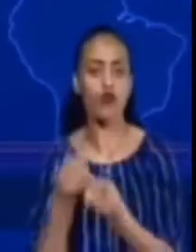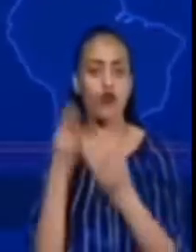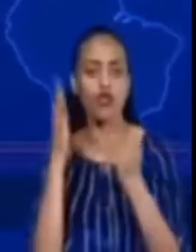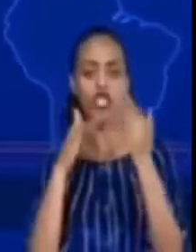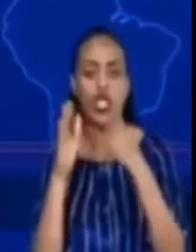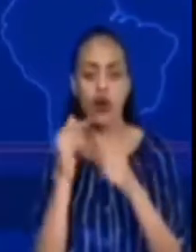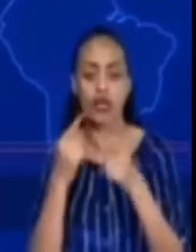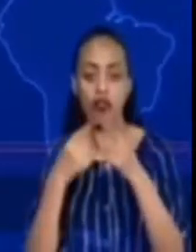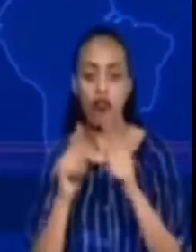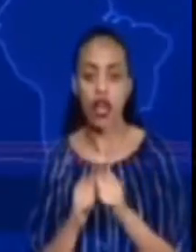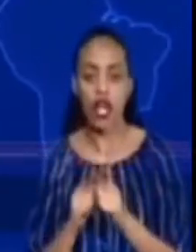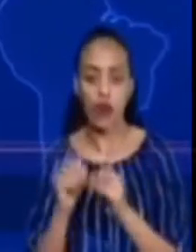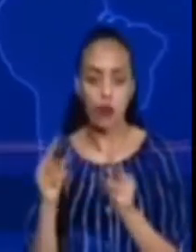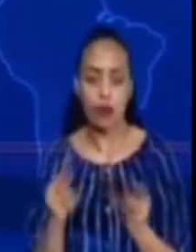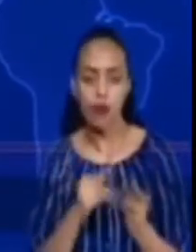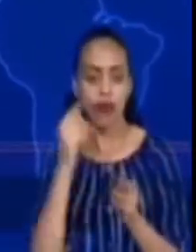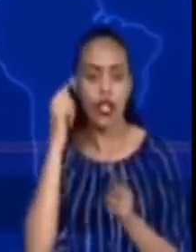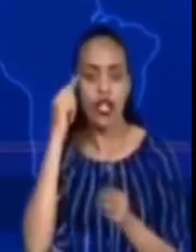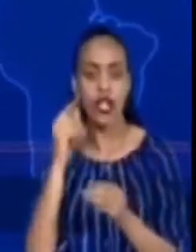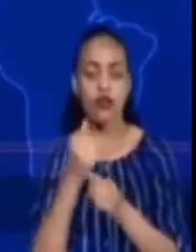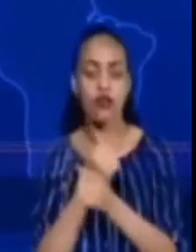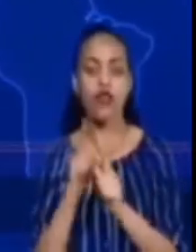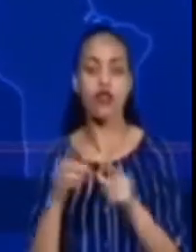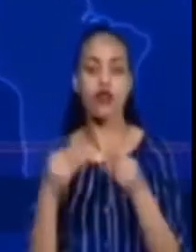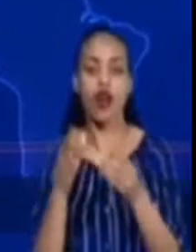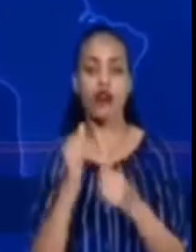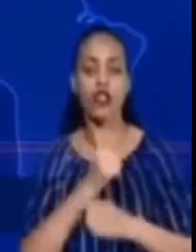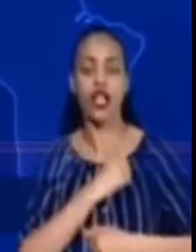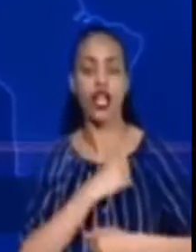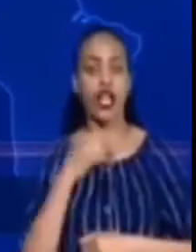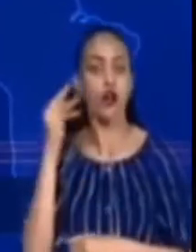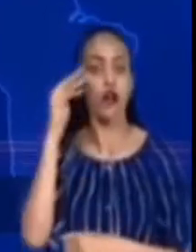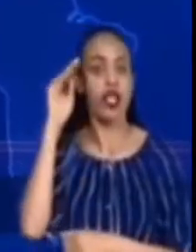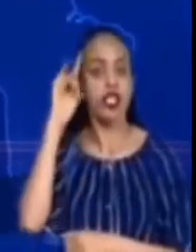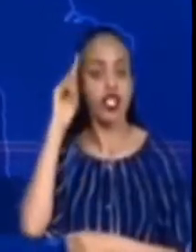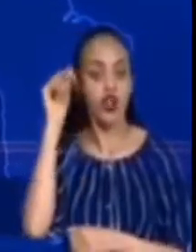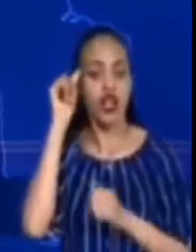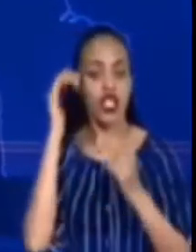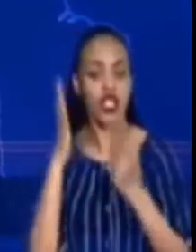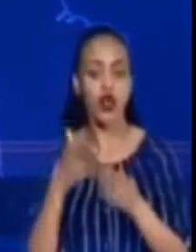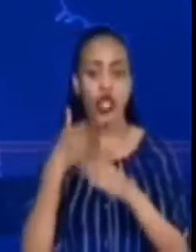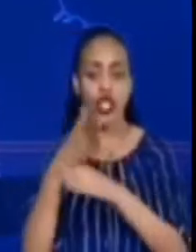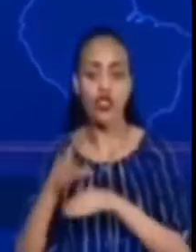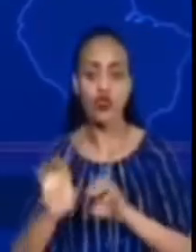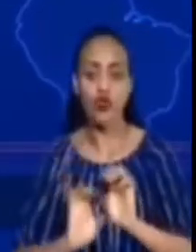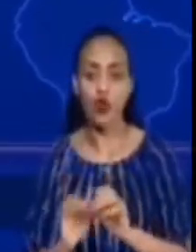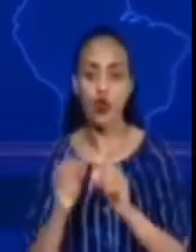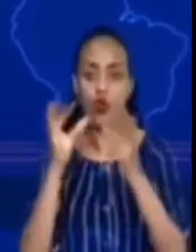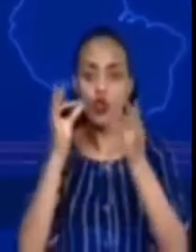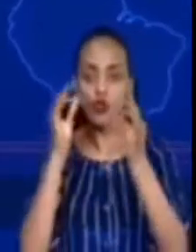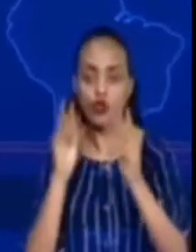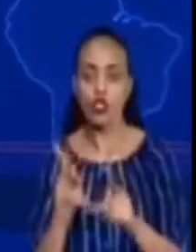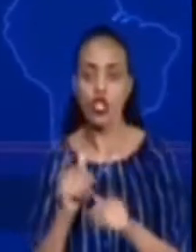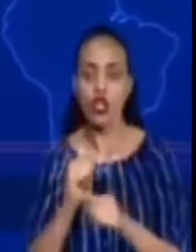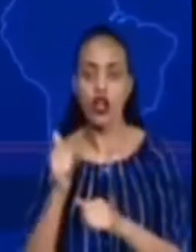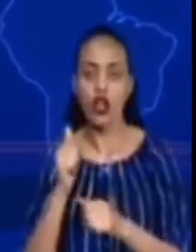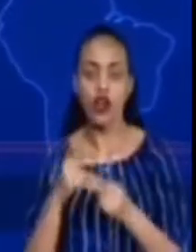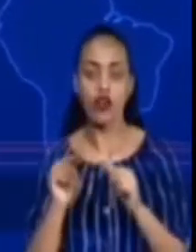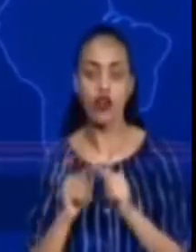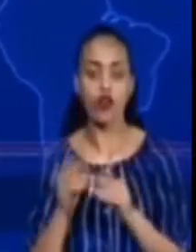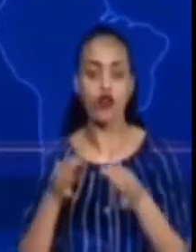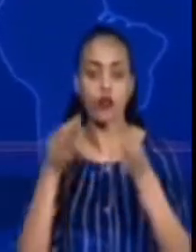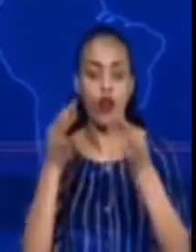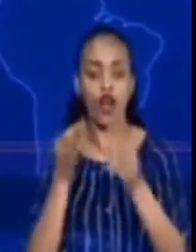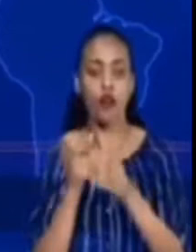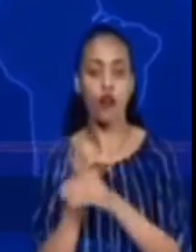አሉ። አንዱ እኔ ነኝ። ትንሹ ጀበሉ እኔ ነኝ። እንደ እኔ ብቻ አይደለም፣ ሺህ